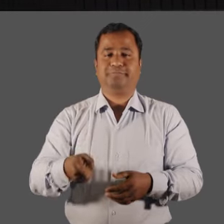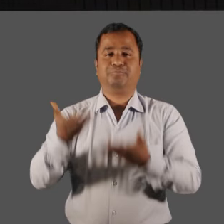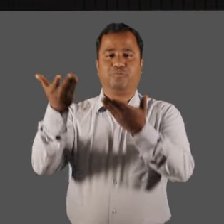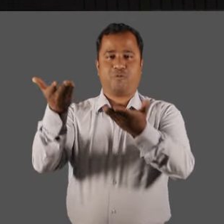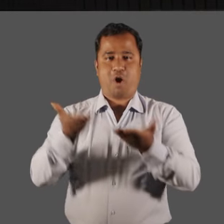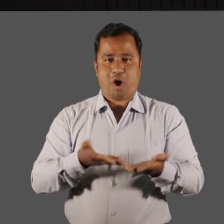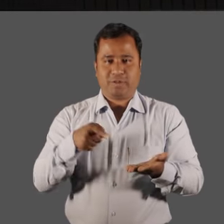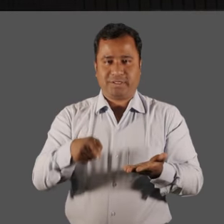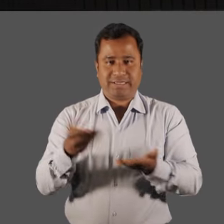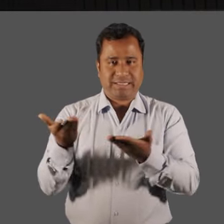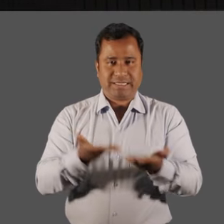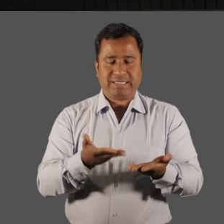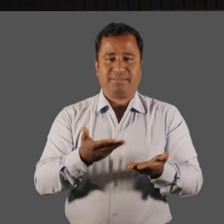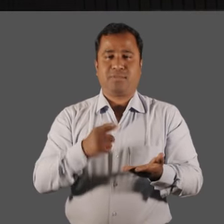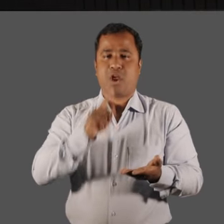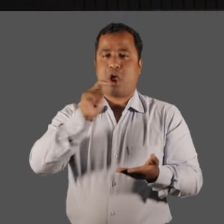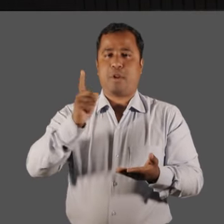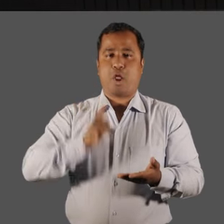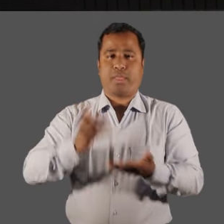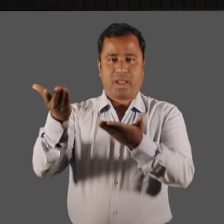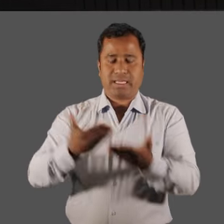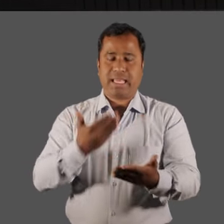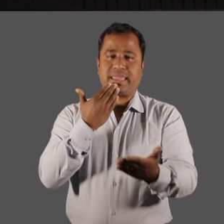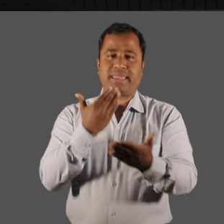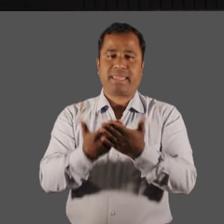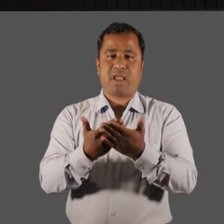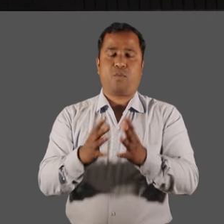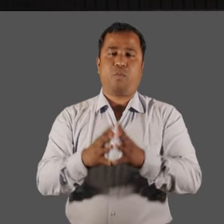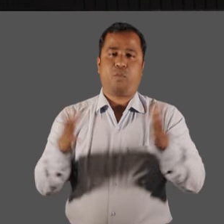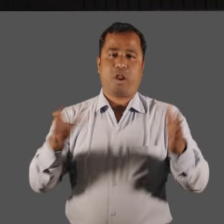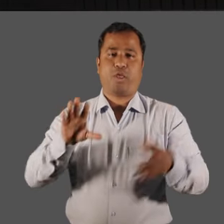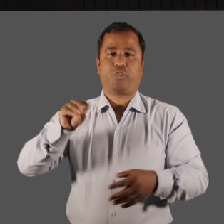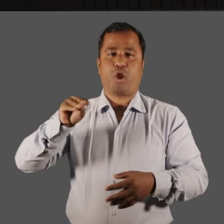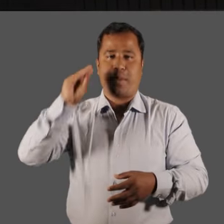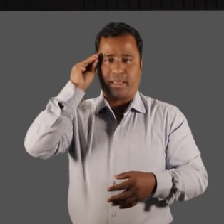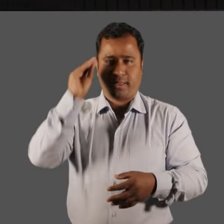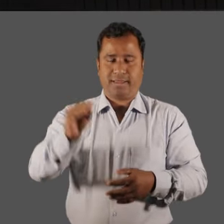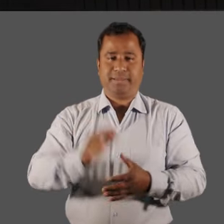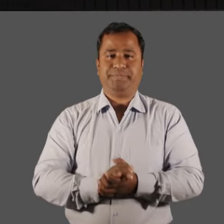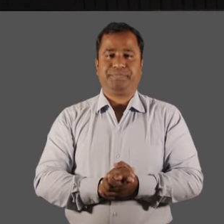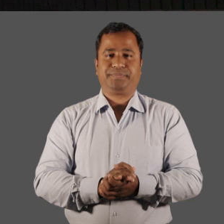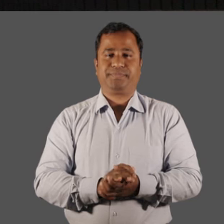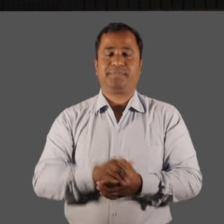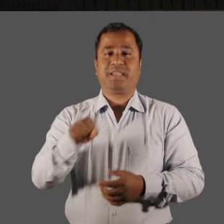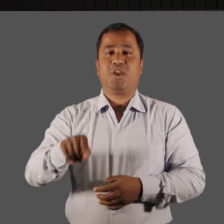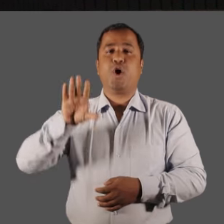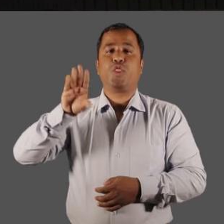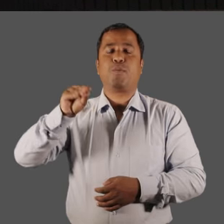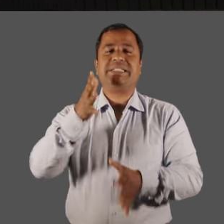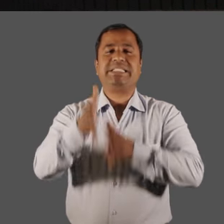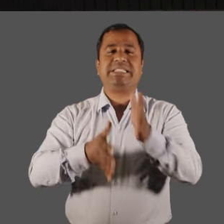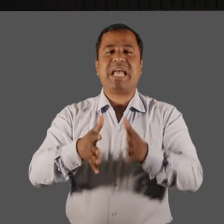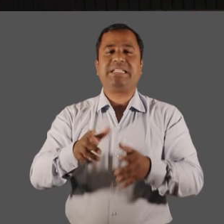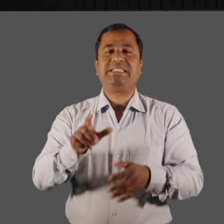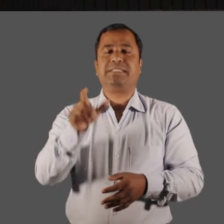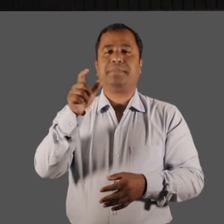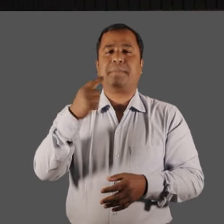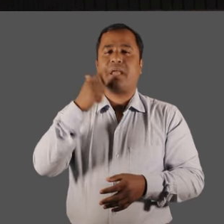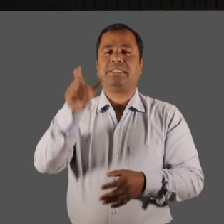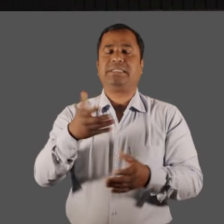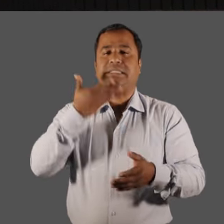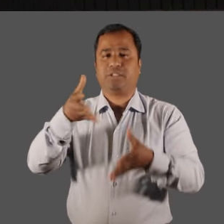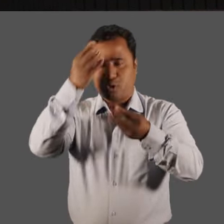অংশ নেওয়ার জন্য এবং আমাদের আমন্ত্রণে সাড়া দেওয়ার জন্য আপনাকে অনেক ধন্যবাদ লতা। আমরা আপনার কাছ থেকে ধন্যবাদের যে